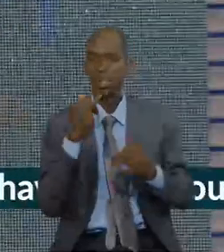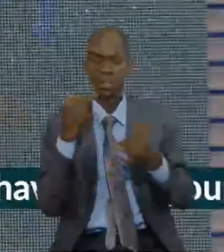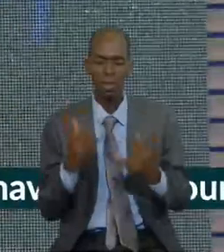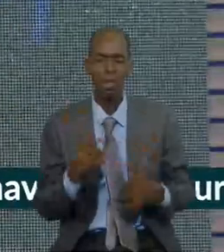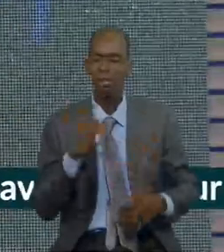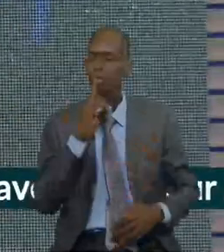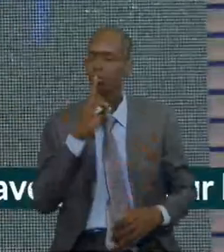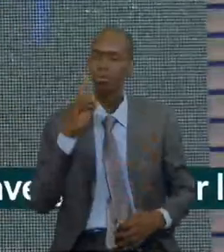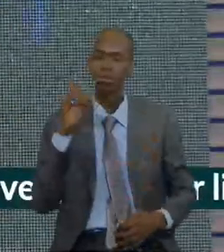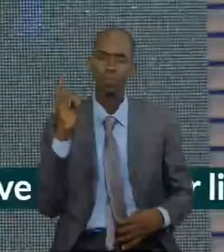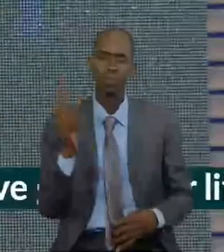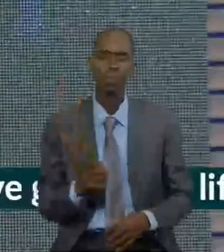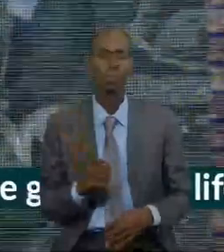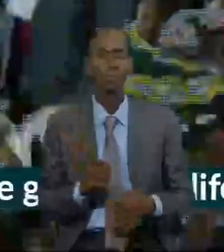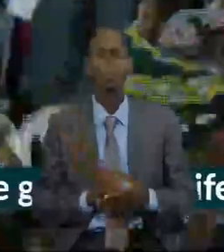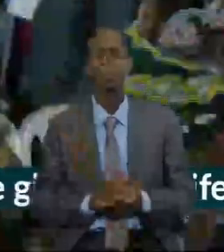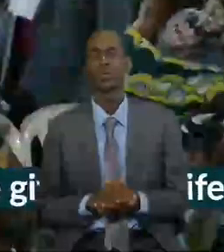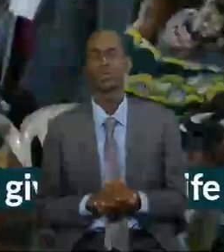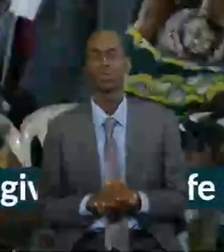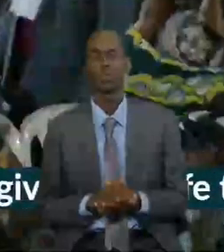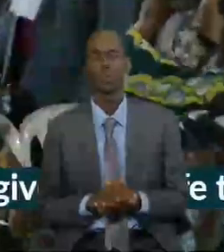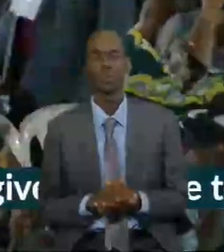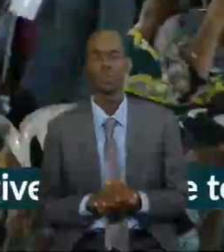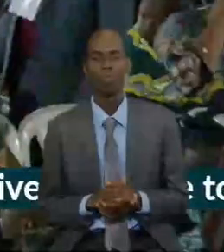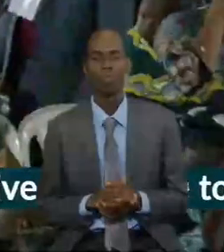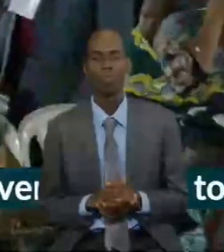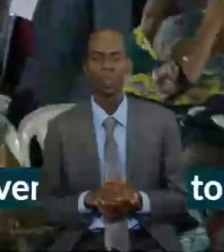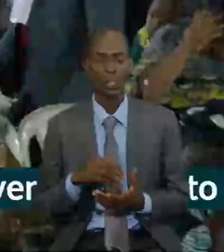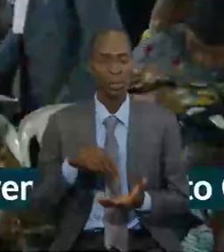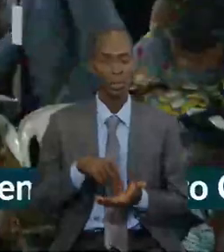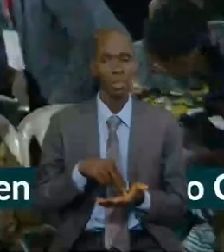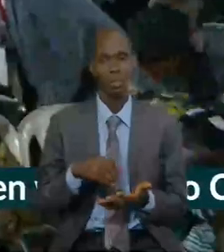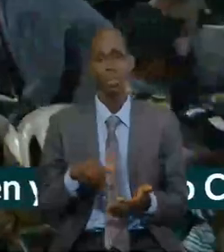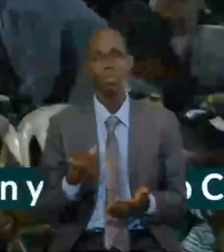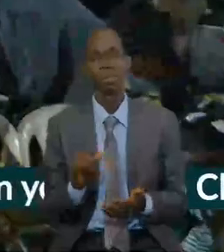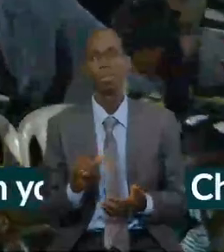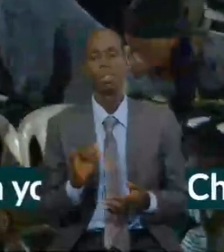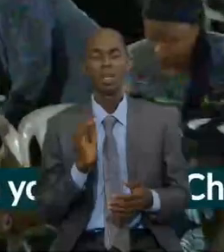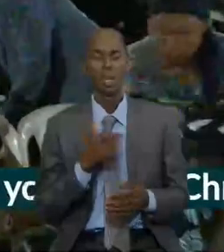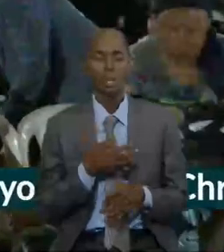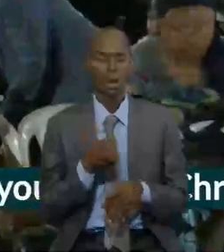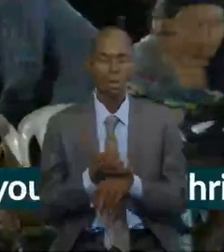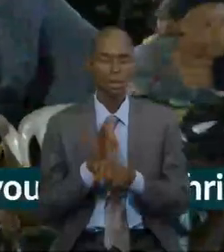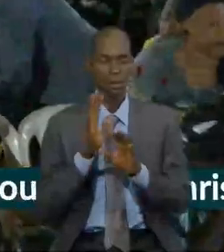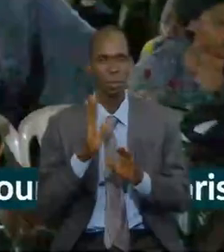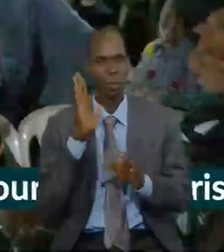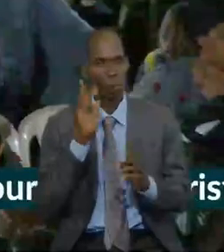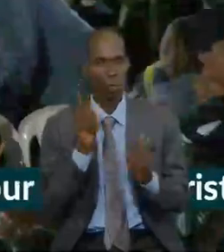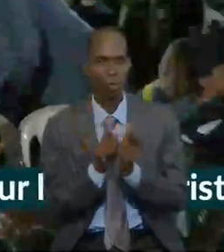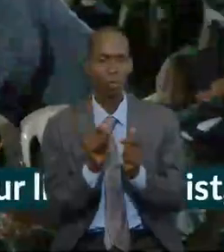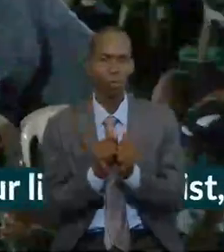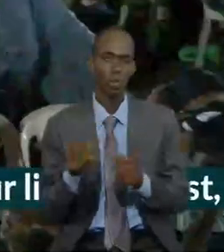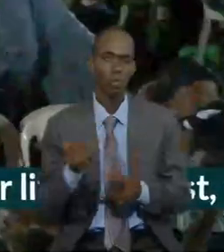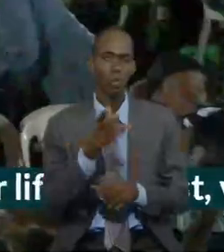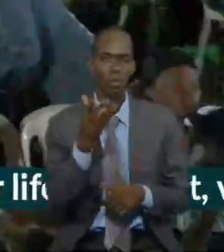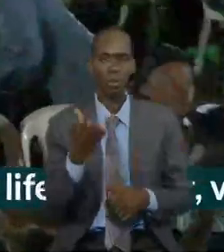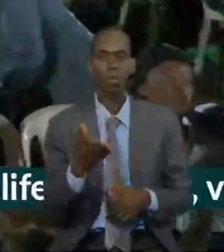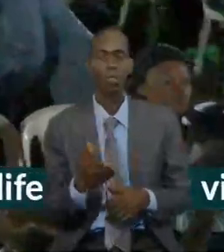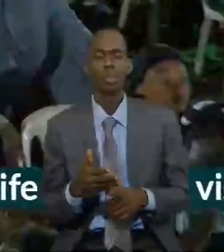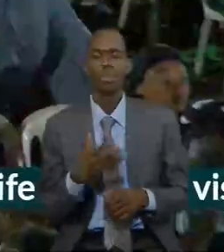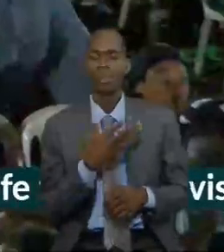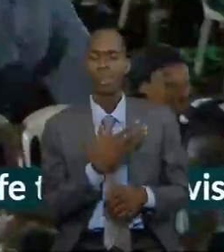gloire à Dieu le par le salut est sûr toujours debout le Conseil viendront